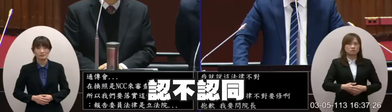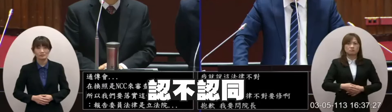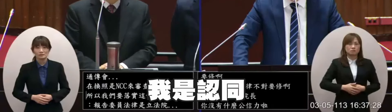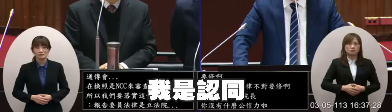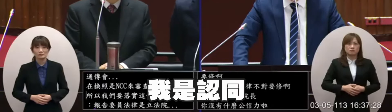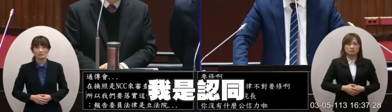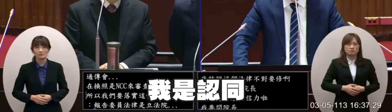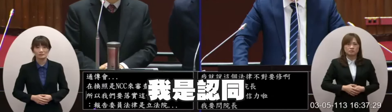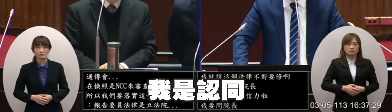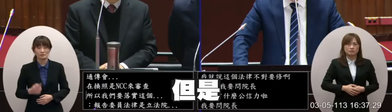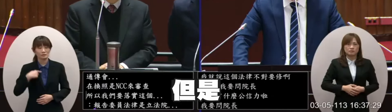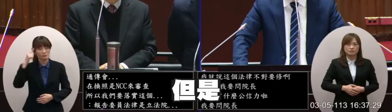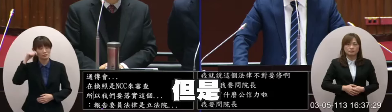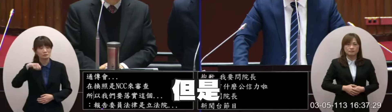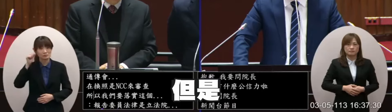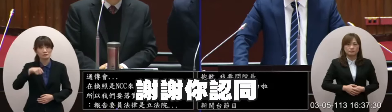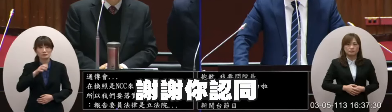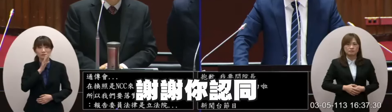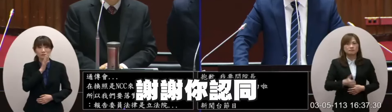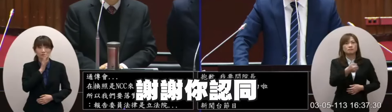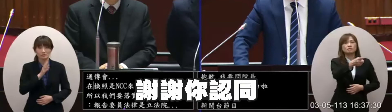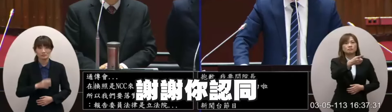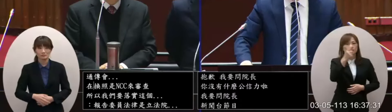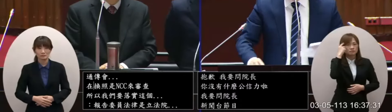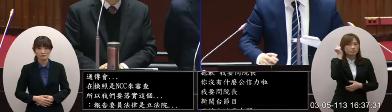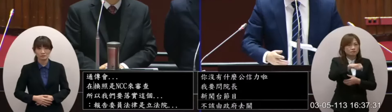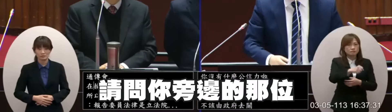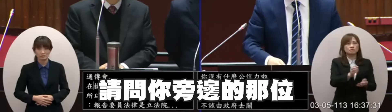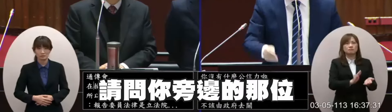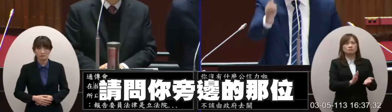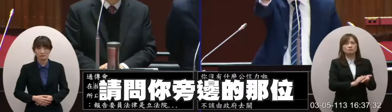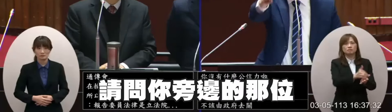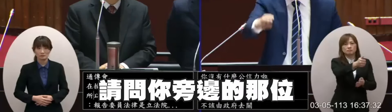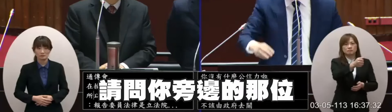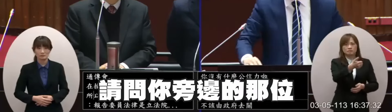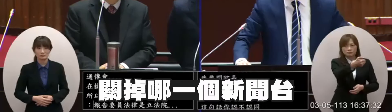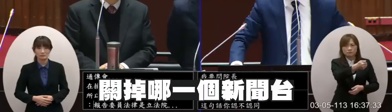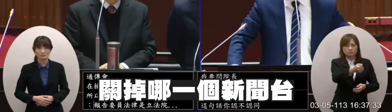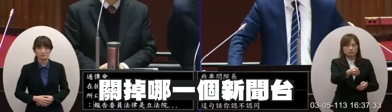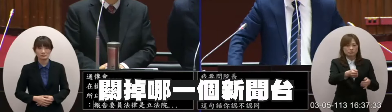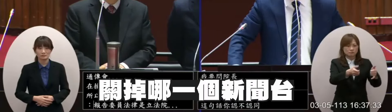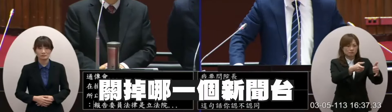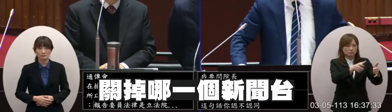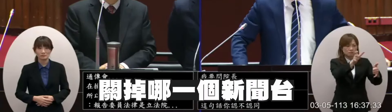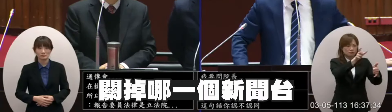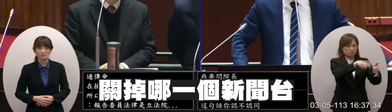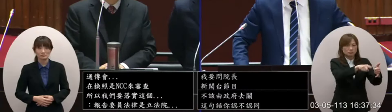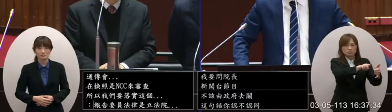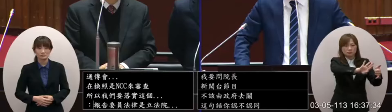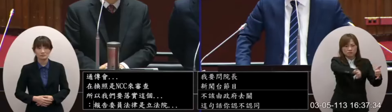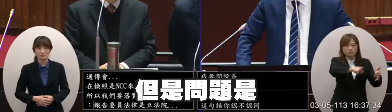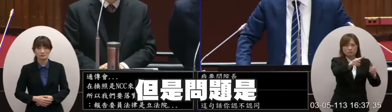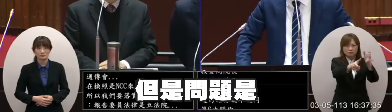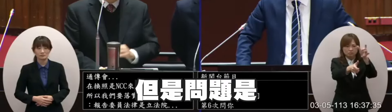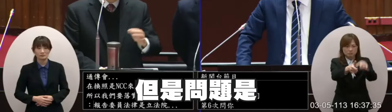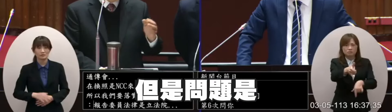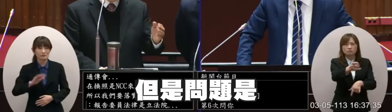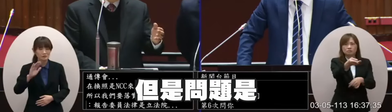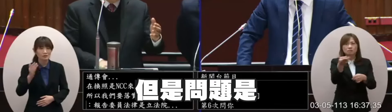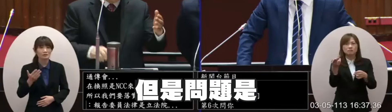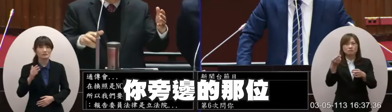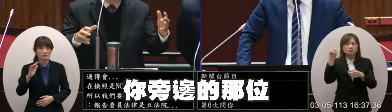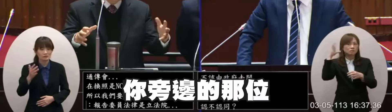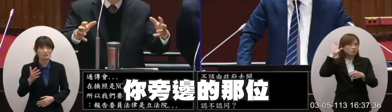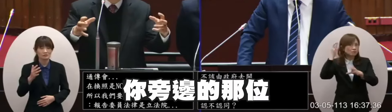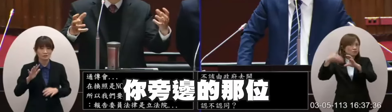不认同？ 我是认同，但是 谢谢你认同。请问你旁边的那位关掉哪一个新闻台？ 但是问题